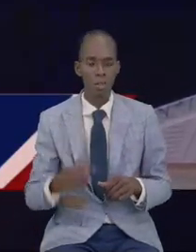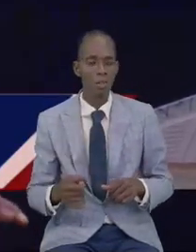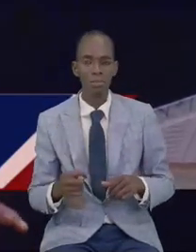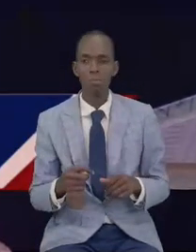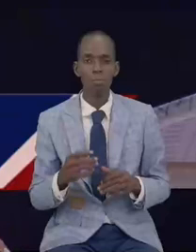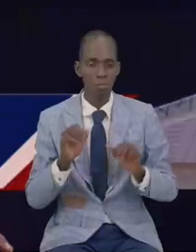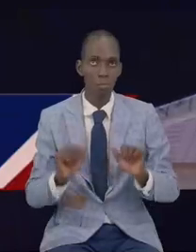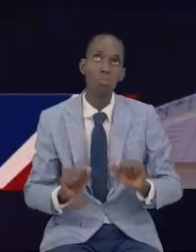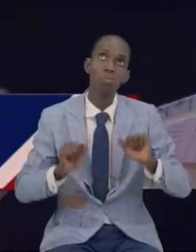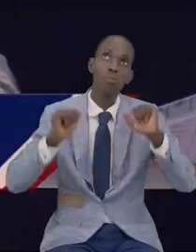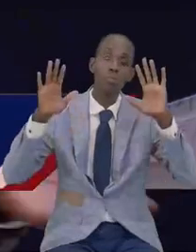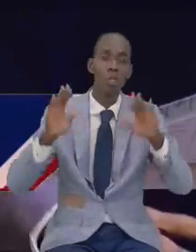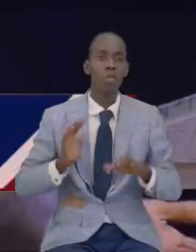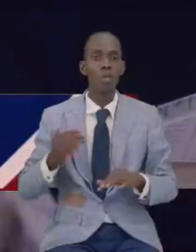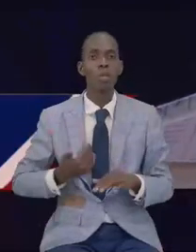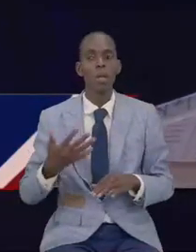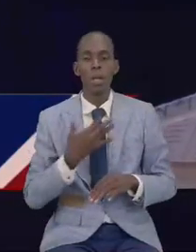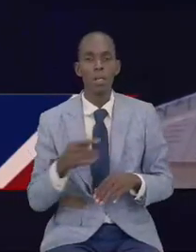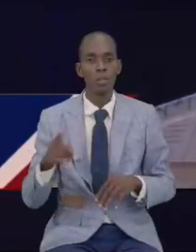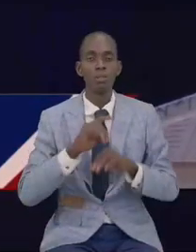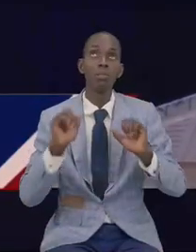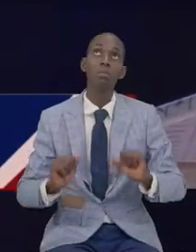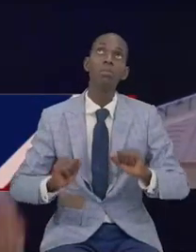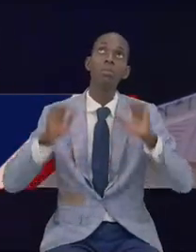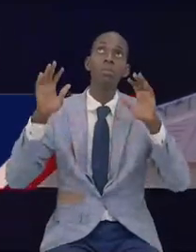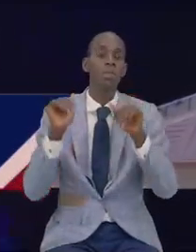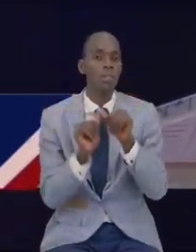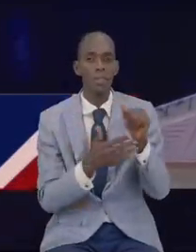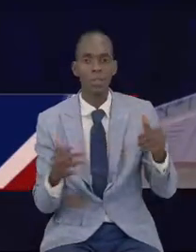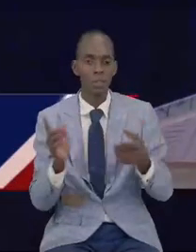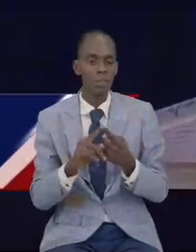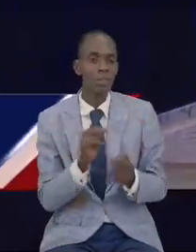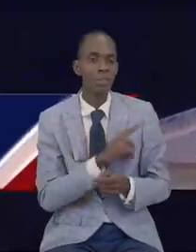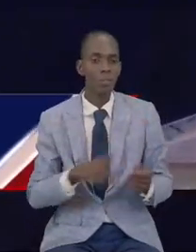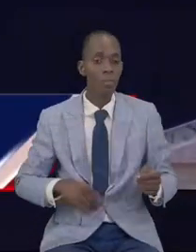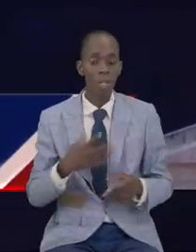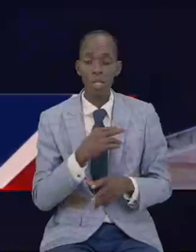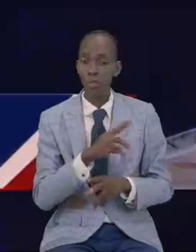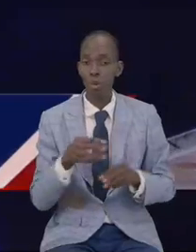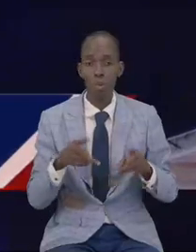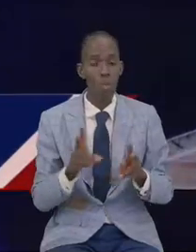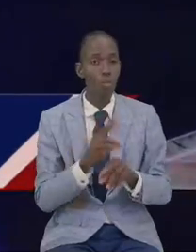des âmes soumises. Et ils ont tout abandonné au Seigneur.